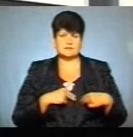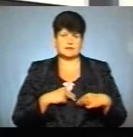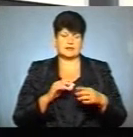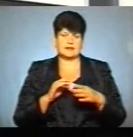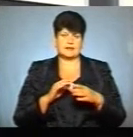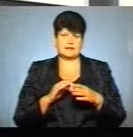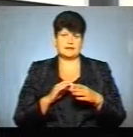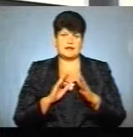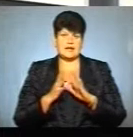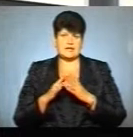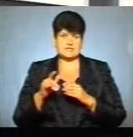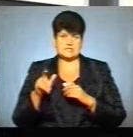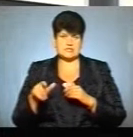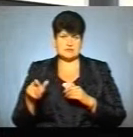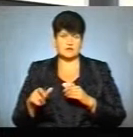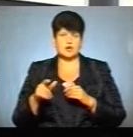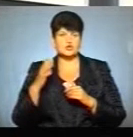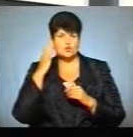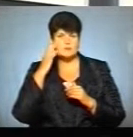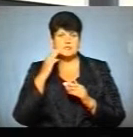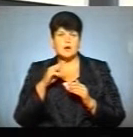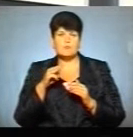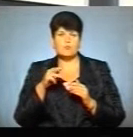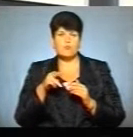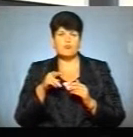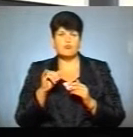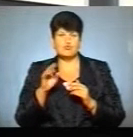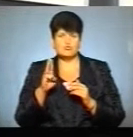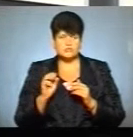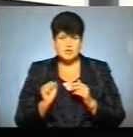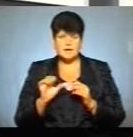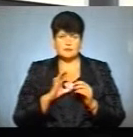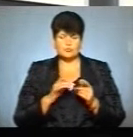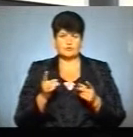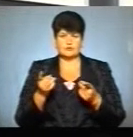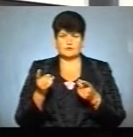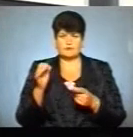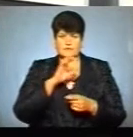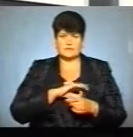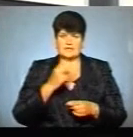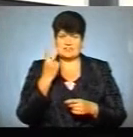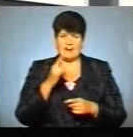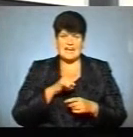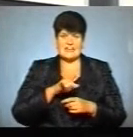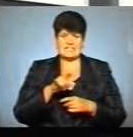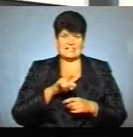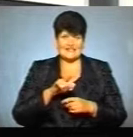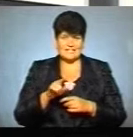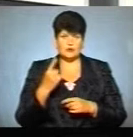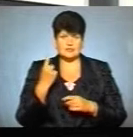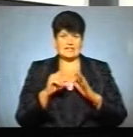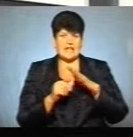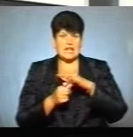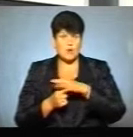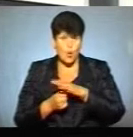лісництва «Чорнобильська пуща». І було залучено 2 літаки Державної служби з надзвичайних ситуацій і 1 гелікоптер.